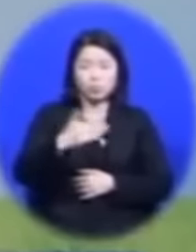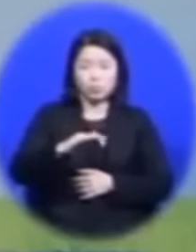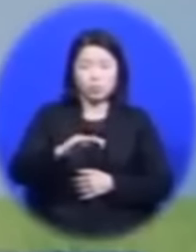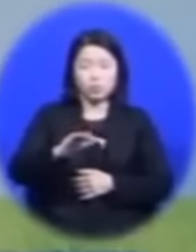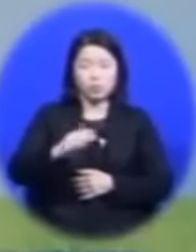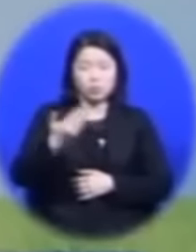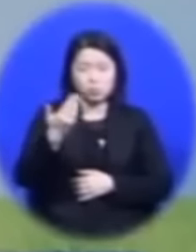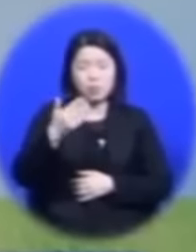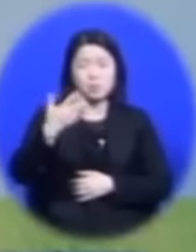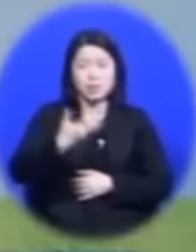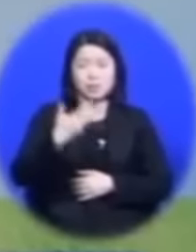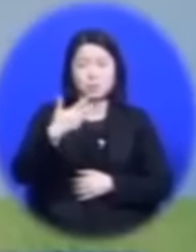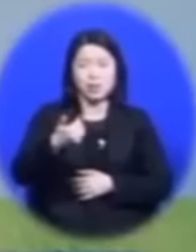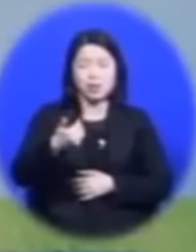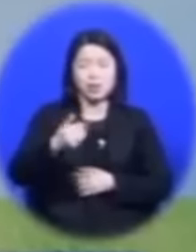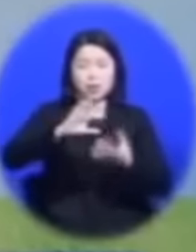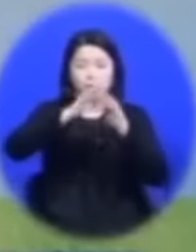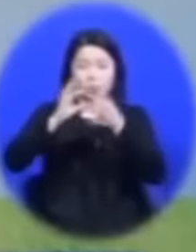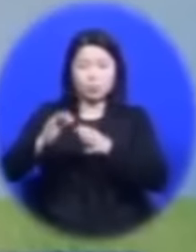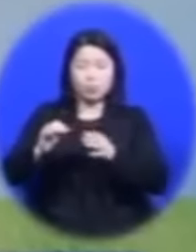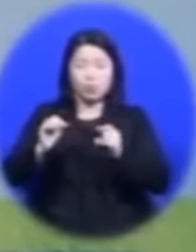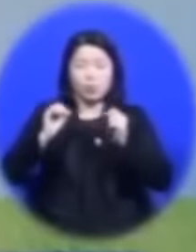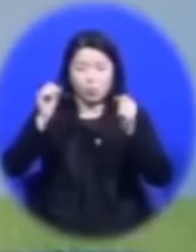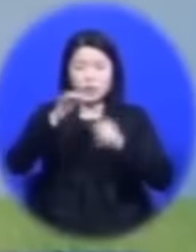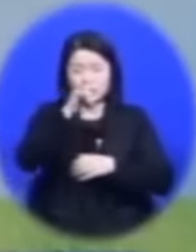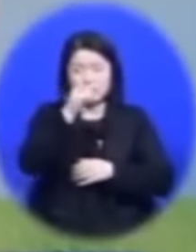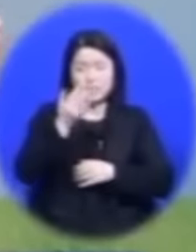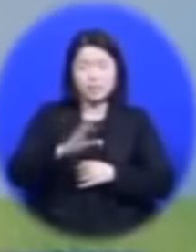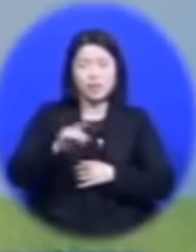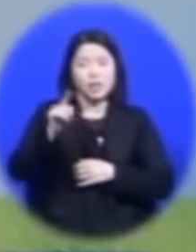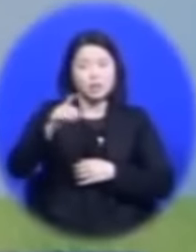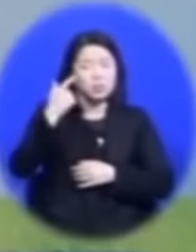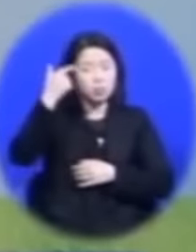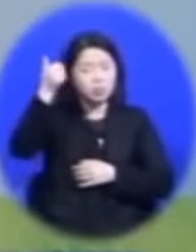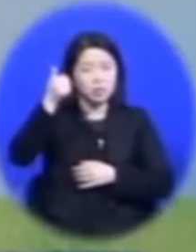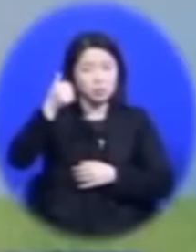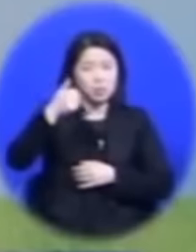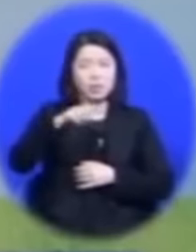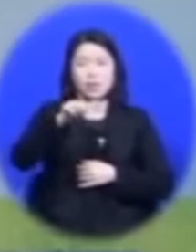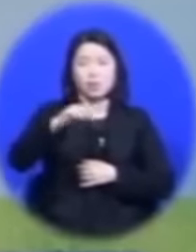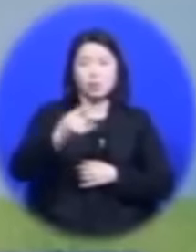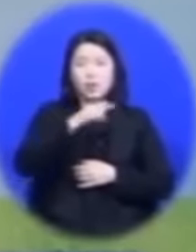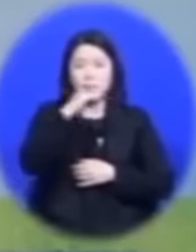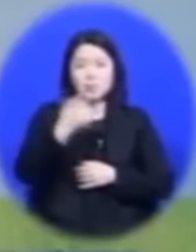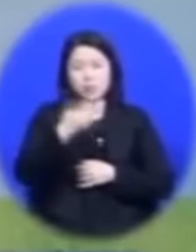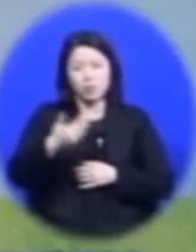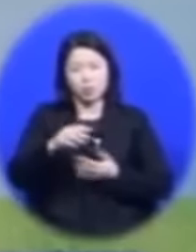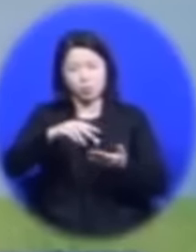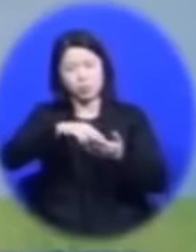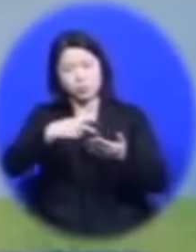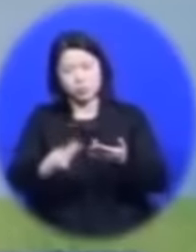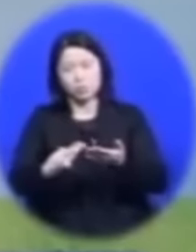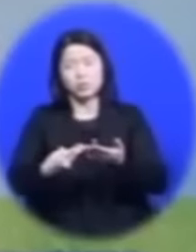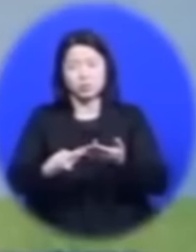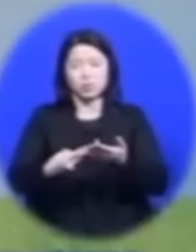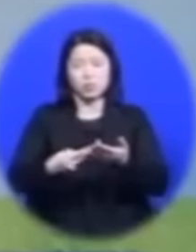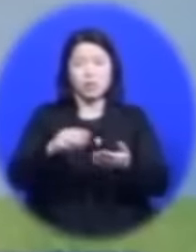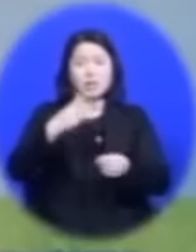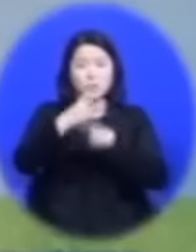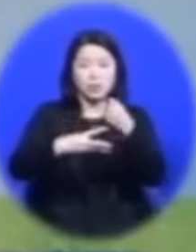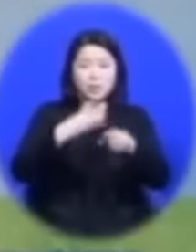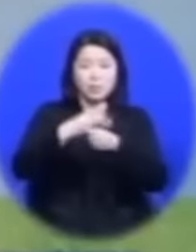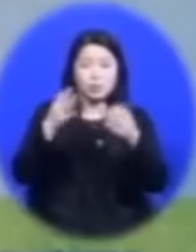서울올림픽이 열리던 그 해에 윤덕수 목사님이 뇌출혈로 쓰러지십니다. 그리고 3년 동안 병원에서